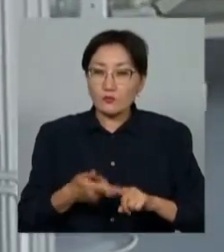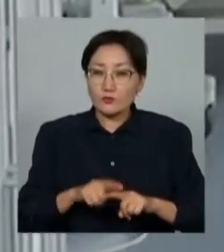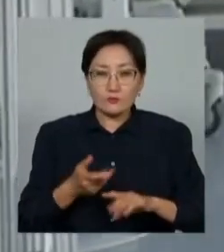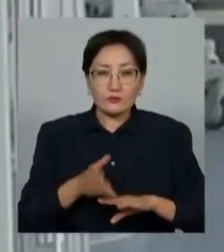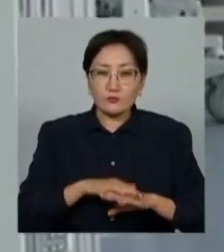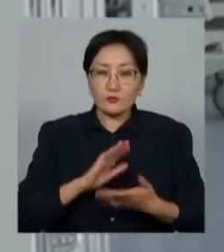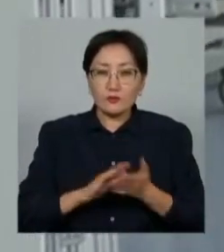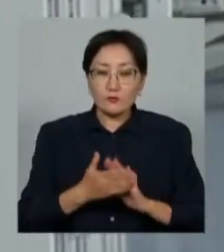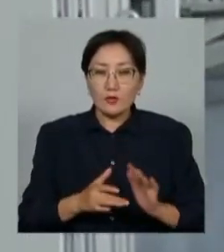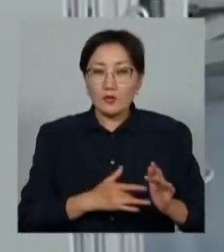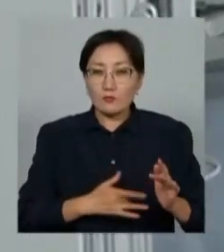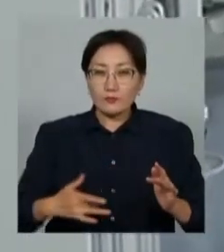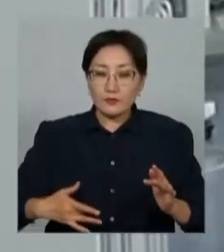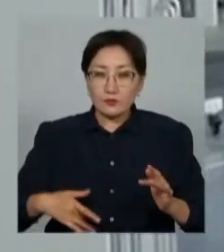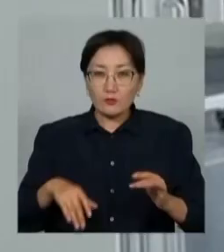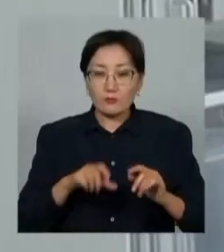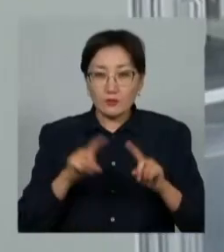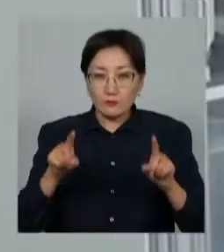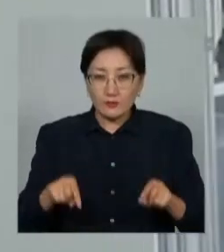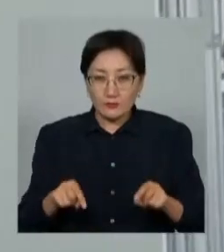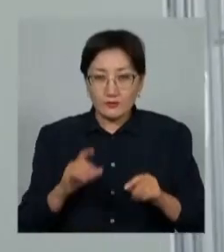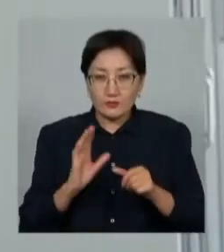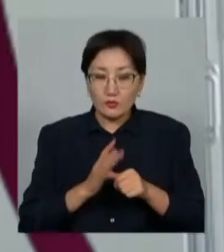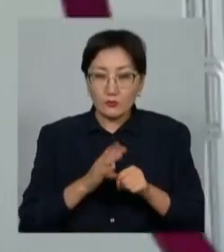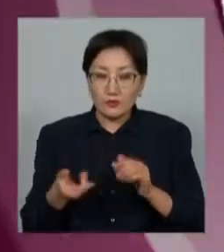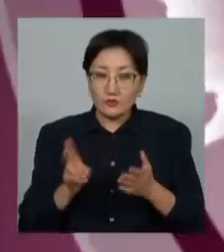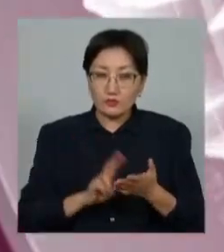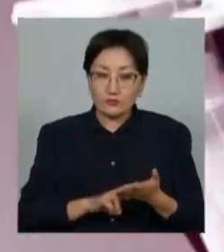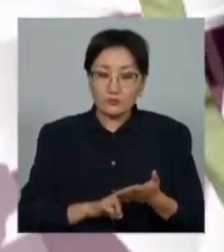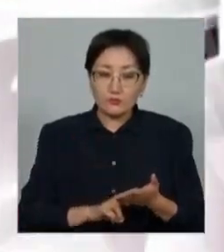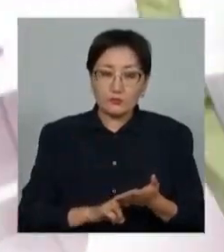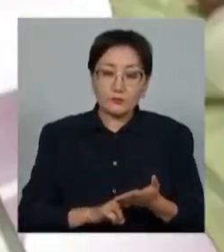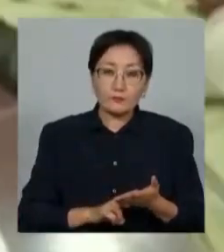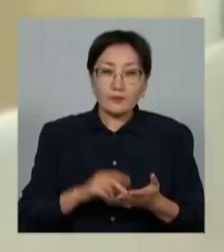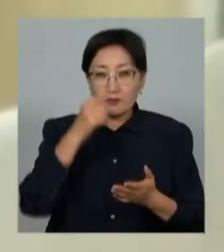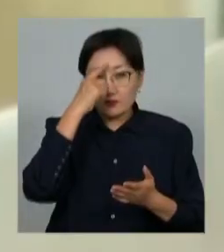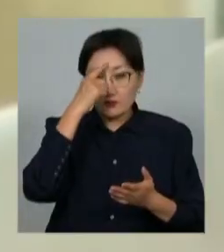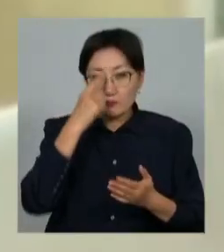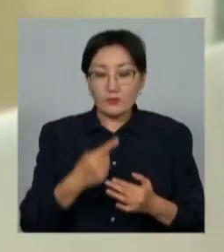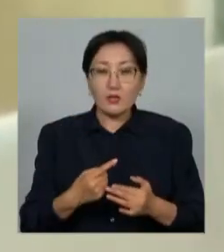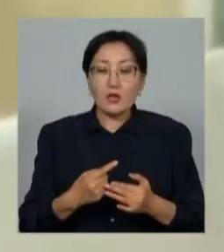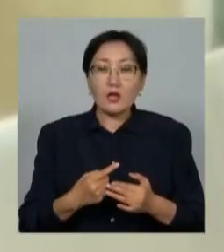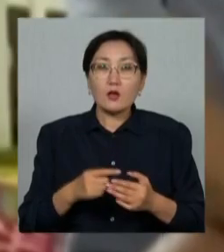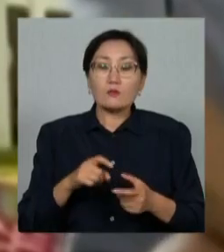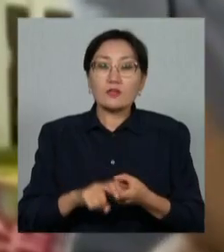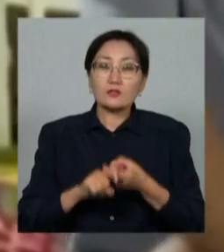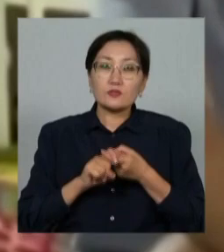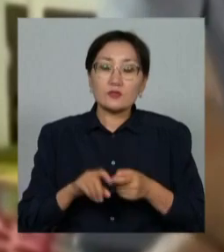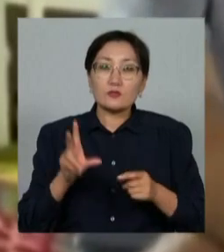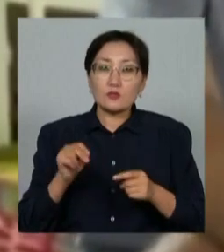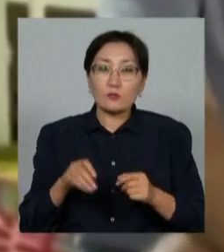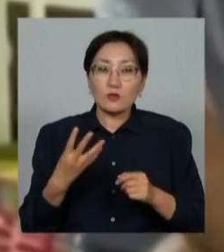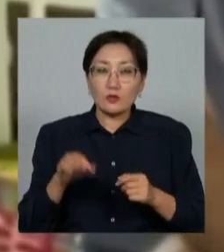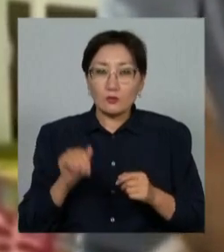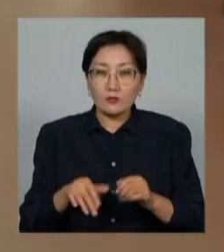халде. Өкпені жасанды желдету аппаратына қосылған. Үндістанда қара зеңді жұқтырғандар саны 40